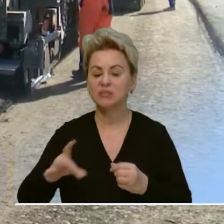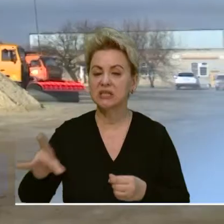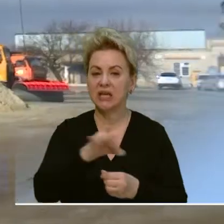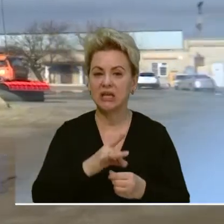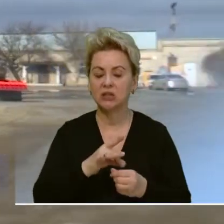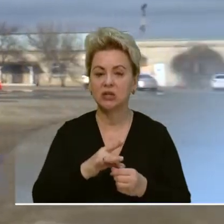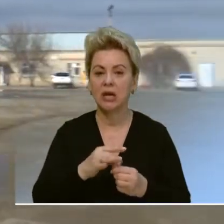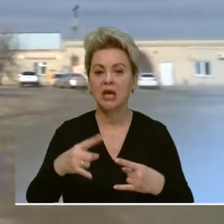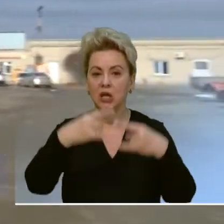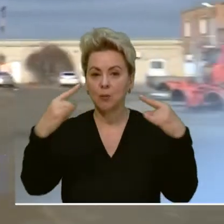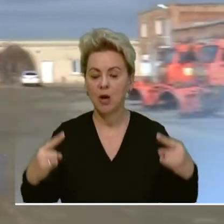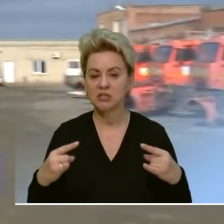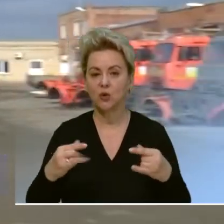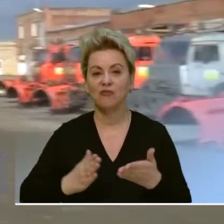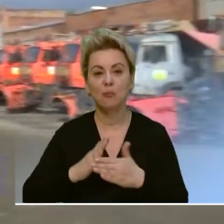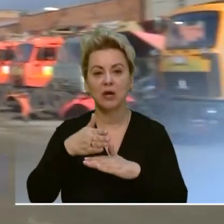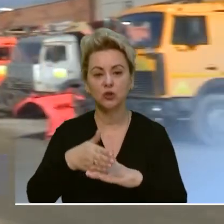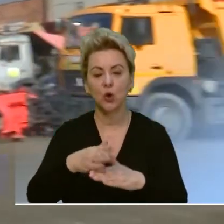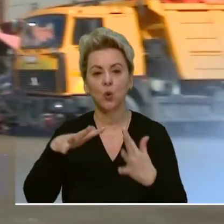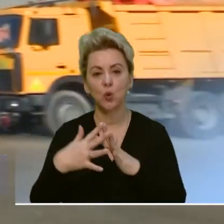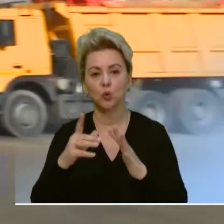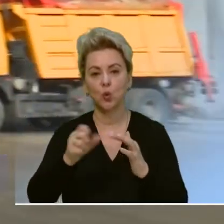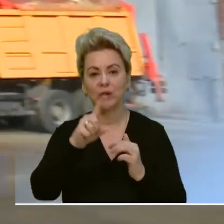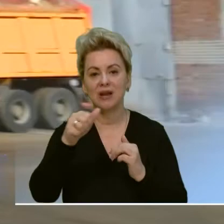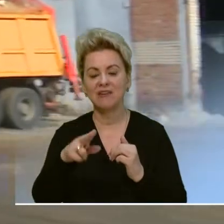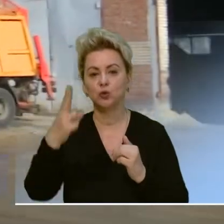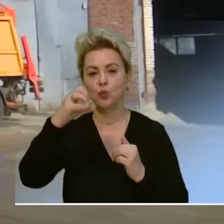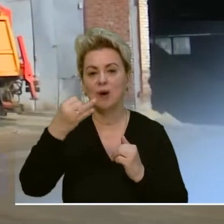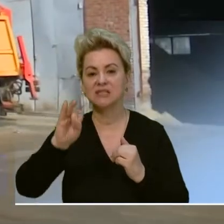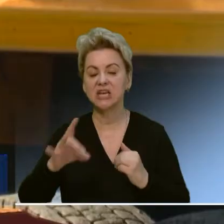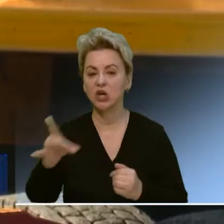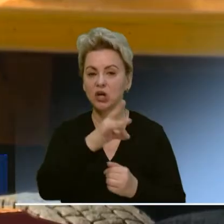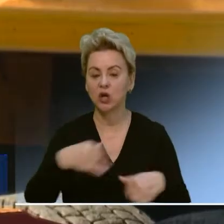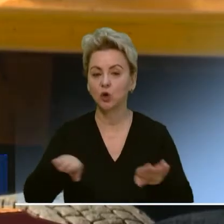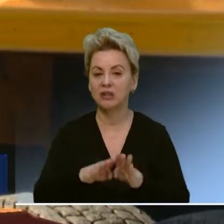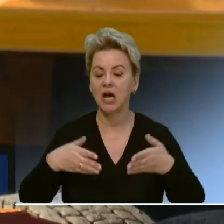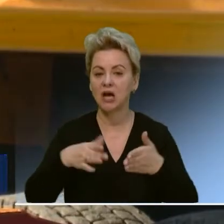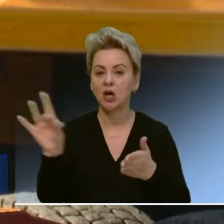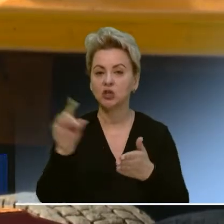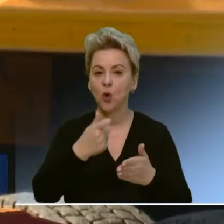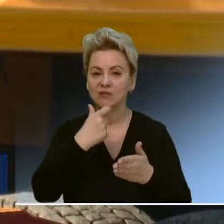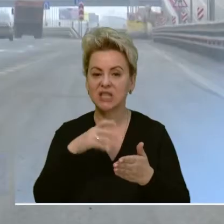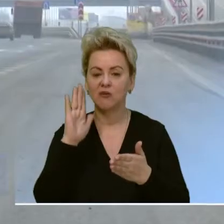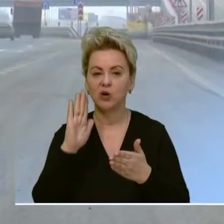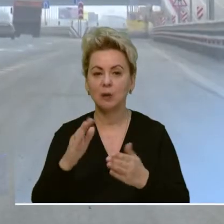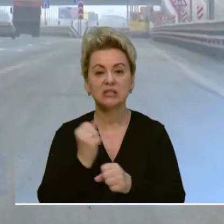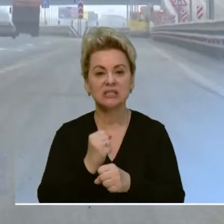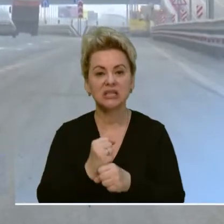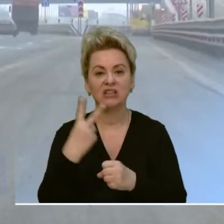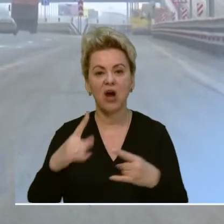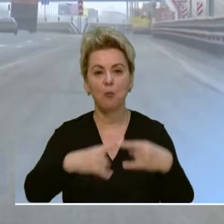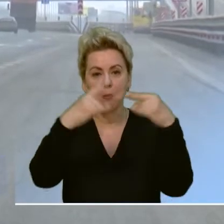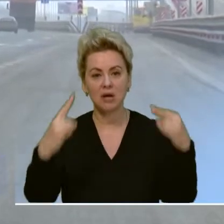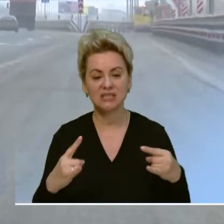и низководном мостовом переходе на подъезде к хутору Гуреев в Дубовском районе. Также на трассе Ростов-Ставрополь будут созданы два